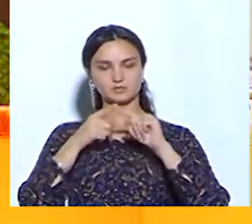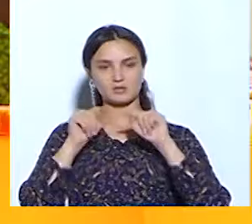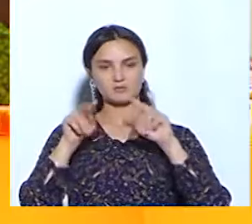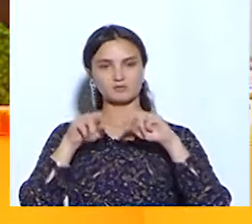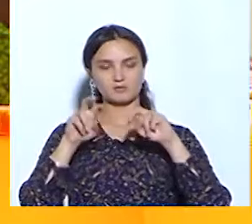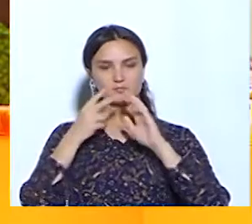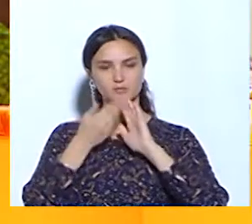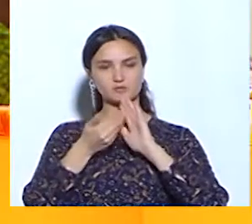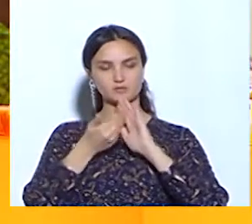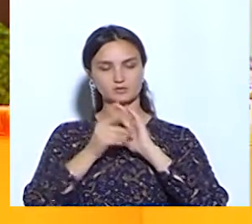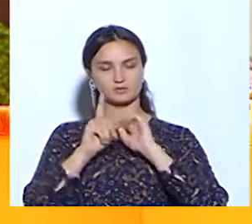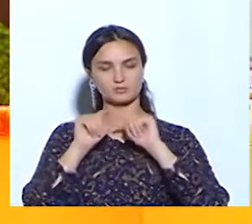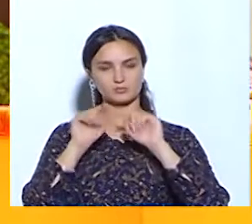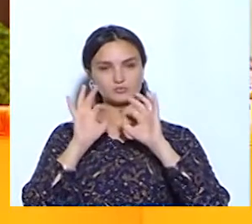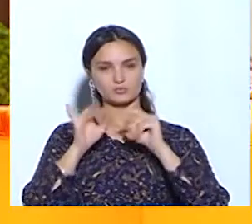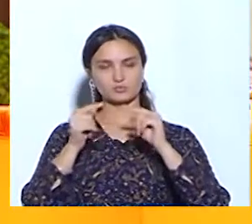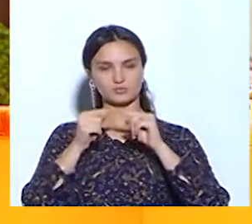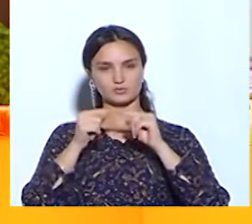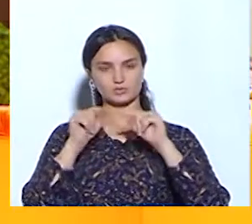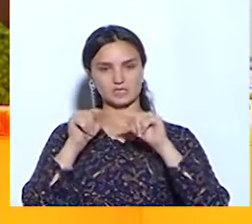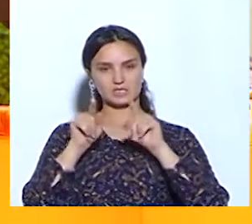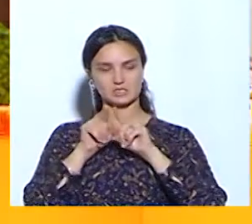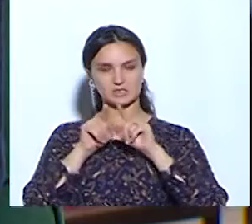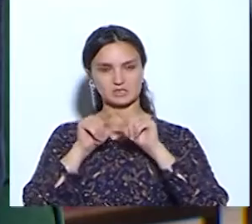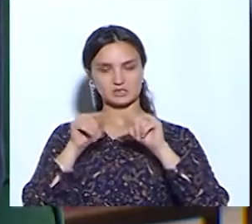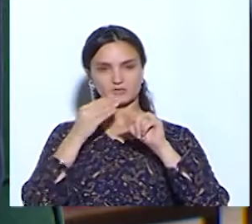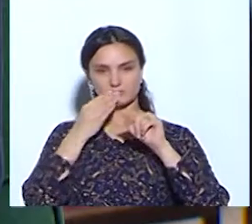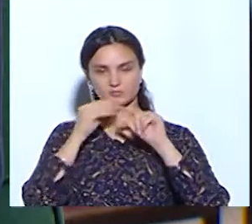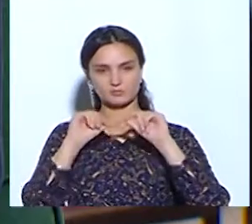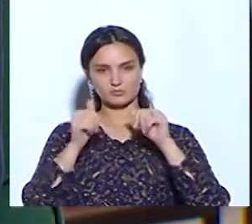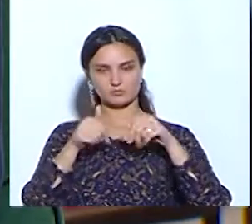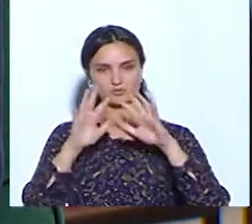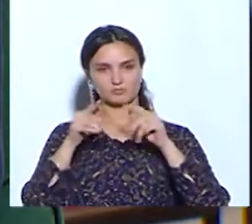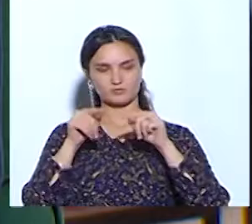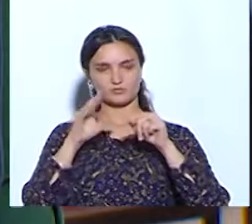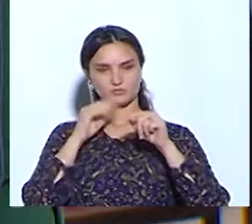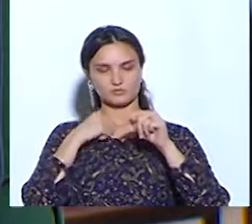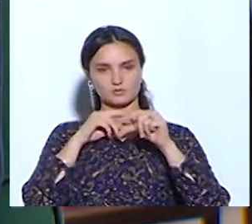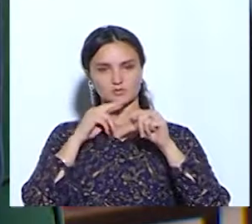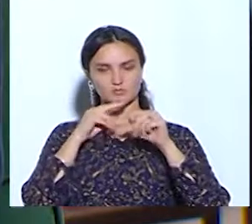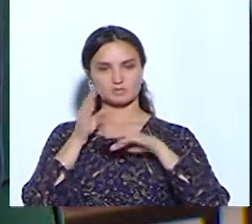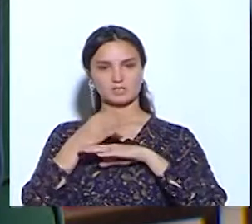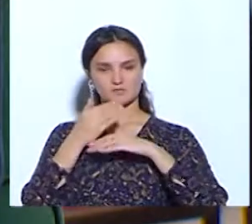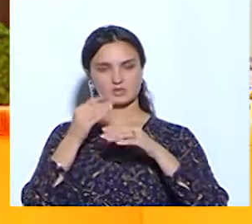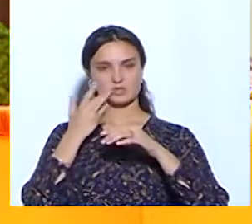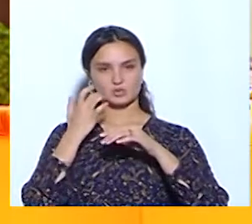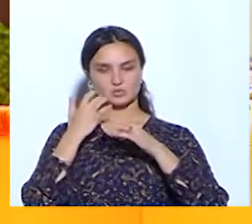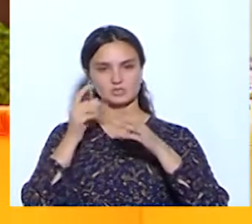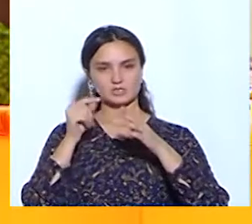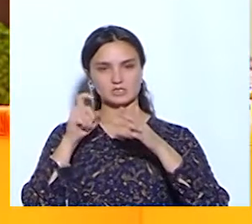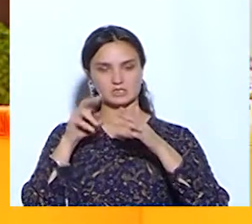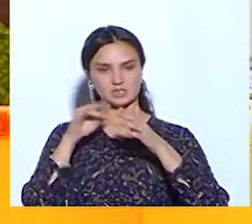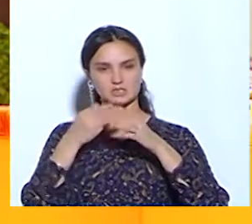კვლევამ აჩვენა, რომ სწორედ ასეთი კვების მოდელის შემთხვევაში, როდესაც ჩვენ გავითვალისწინებთ თევზი, ნიგოზი,